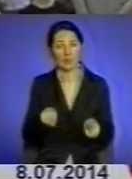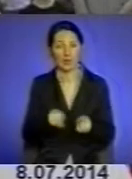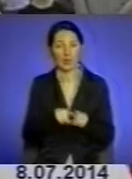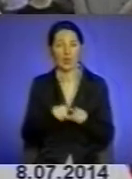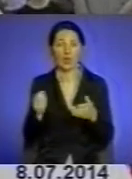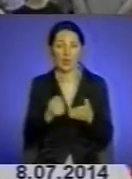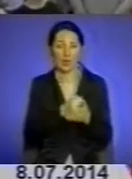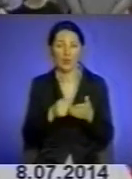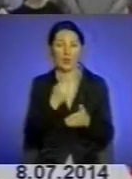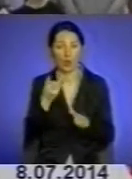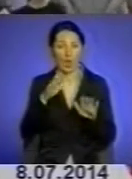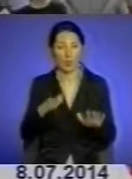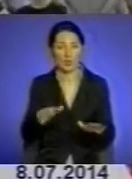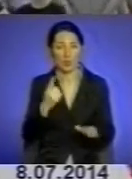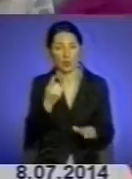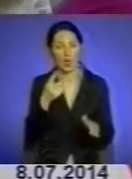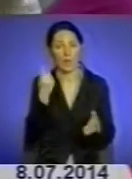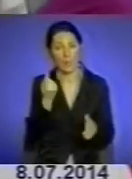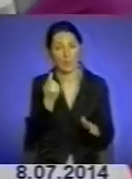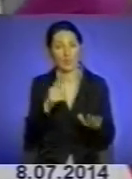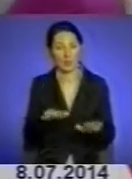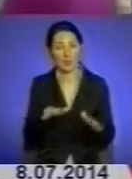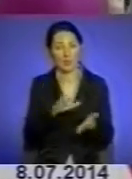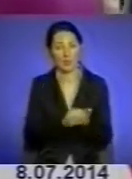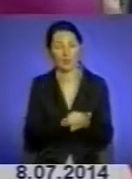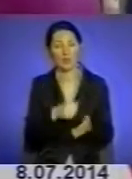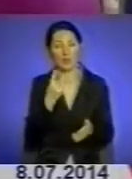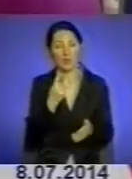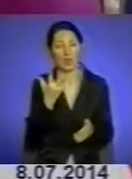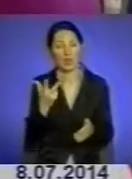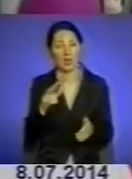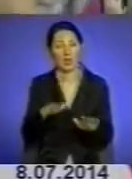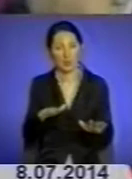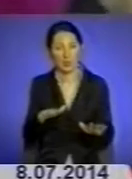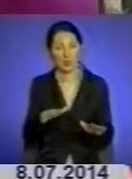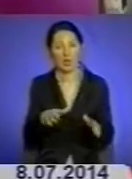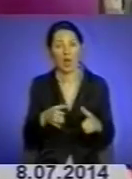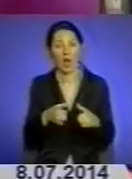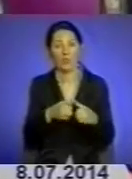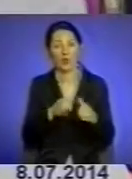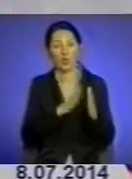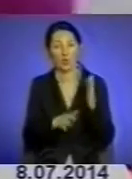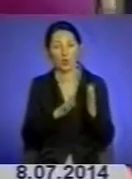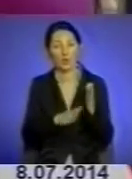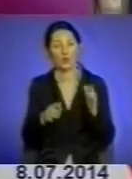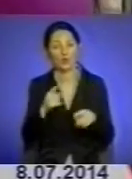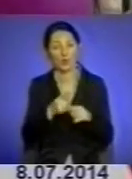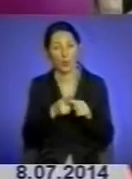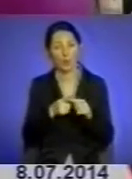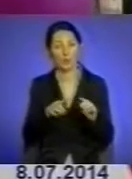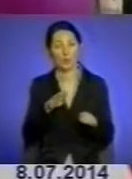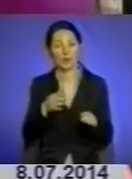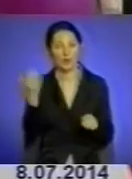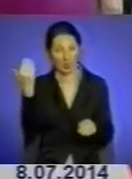Два друге місце і одне перше. Два третє місце по маз-реслінгу категорія 90 і 90+. Ви давно вже